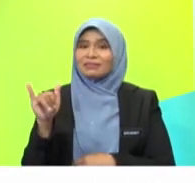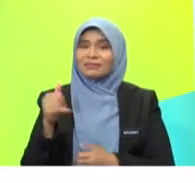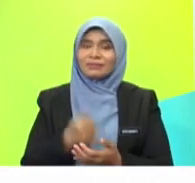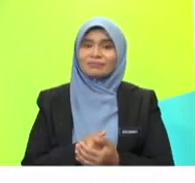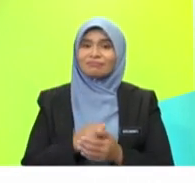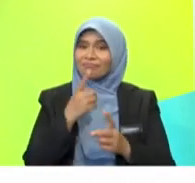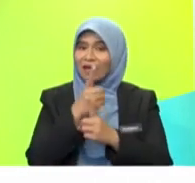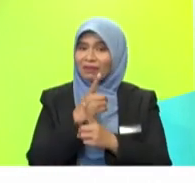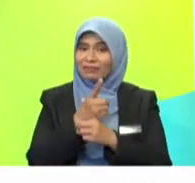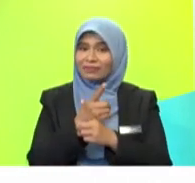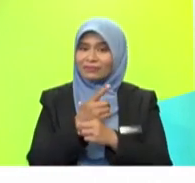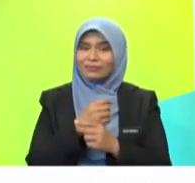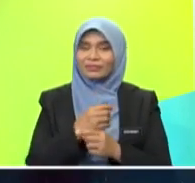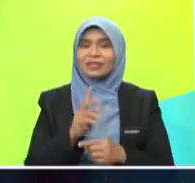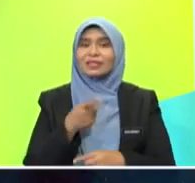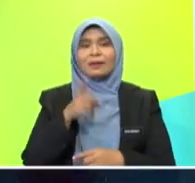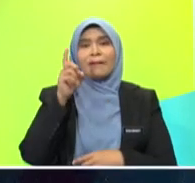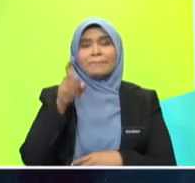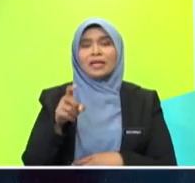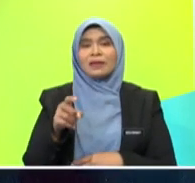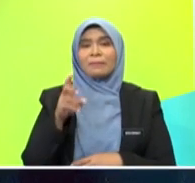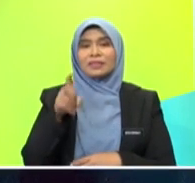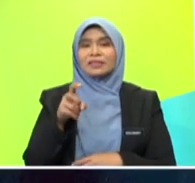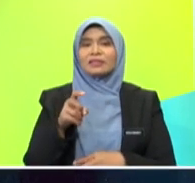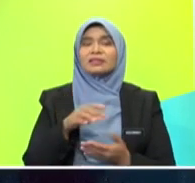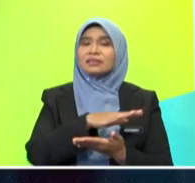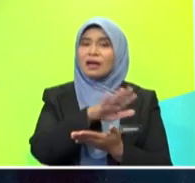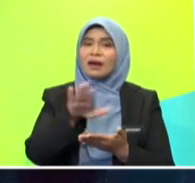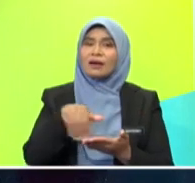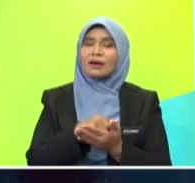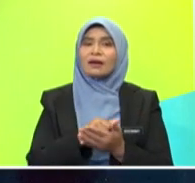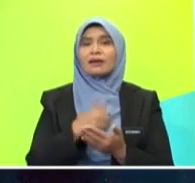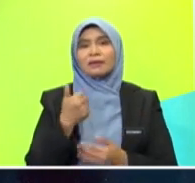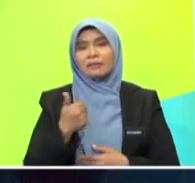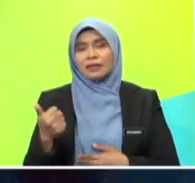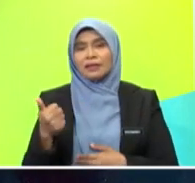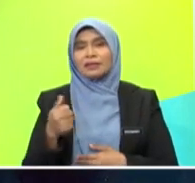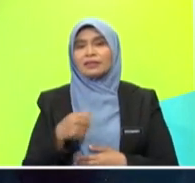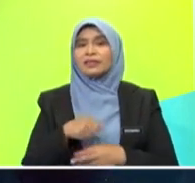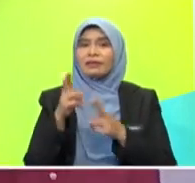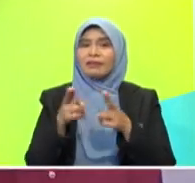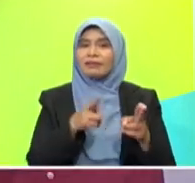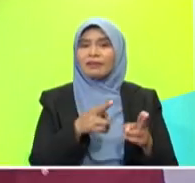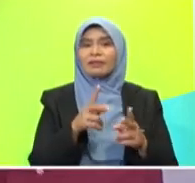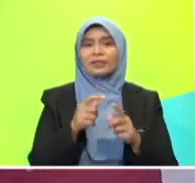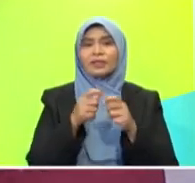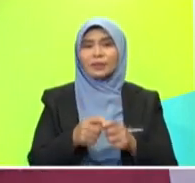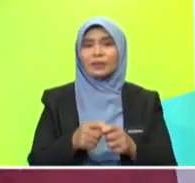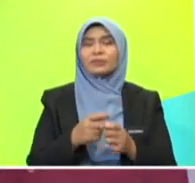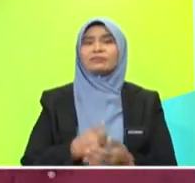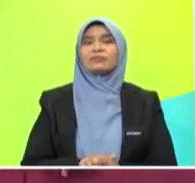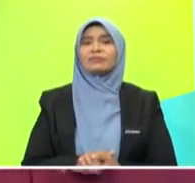betul kita perlu memastikan semua peralatan di rak-rak yang tertentu